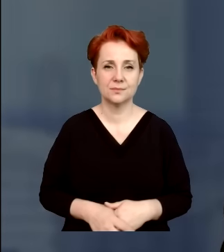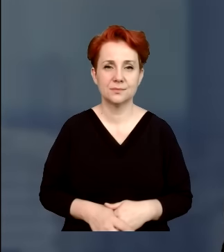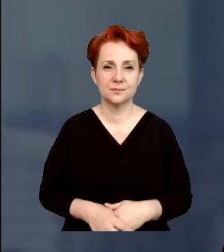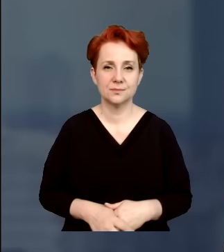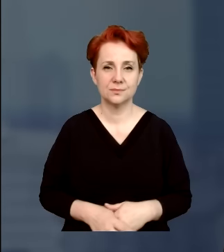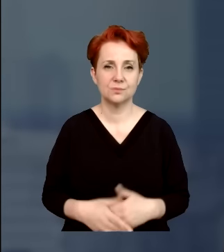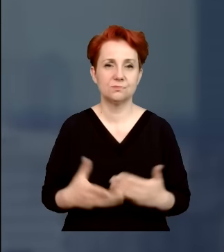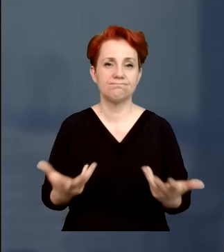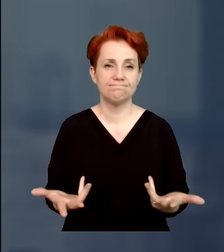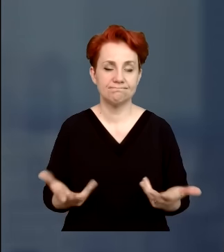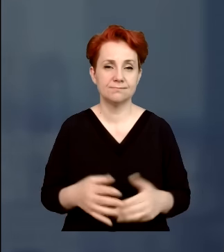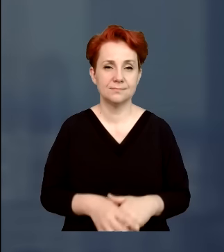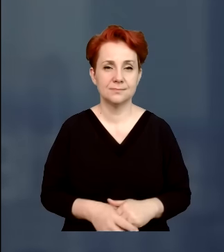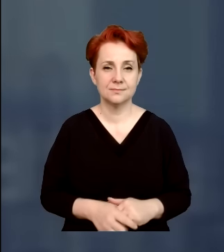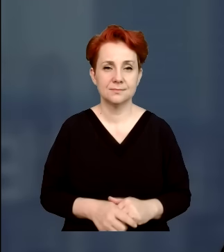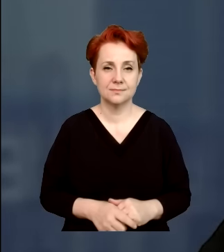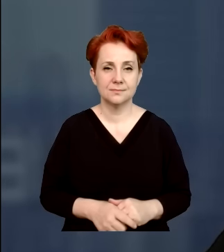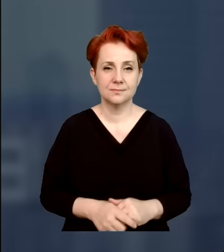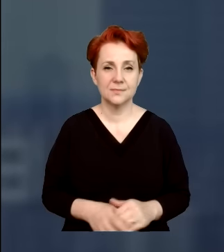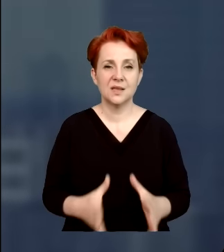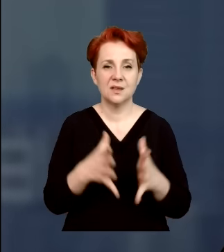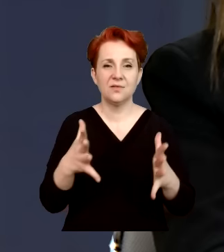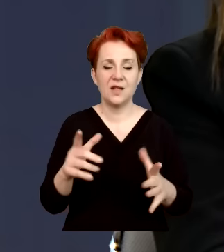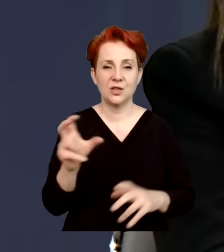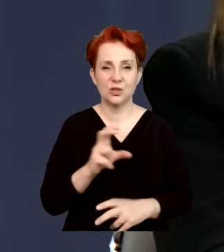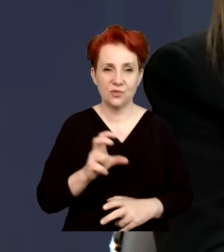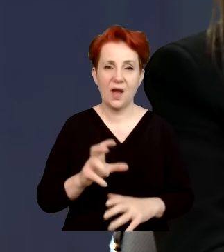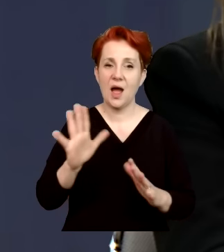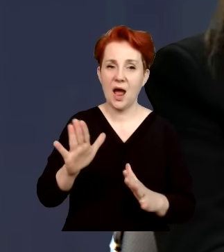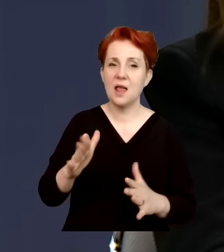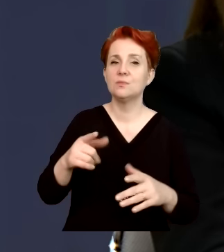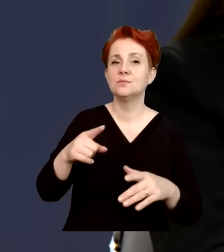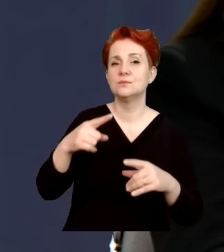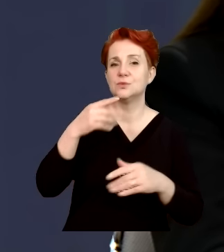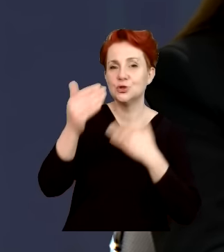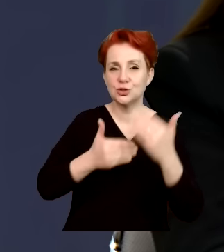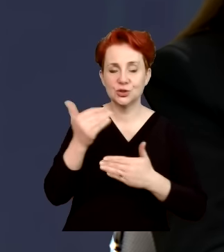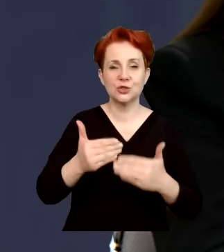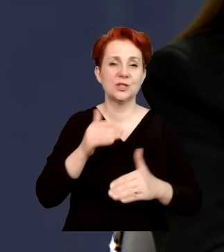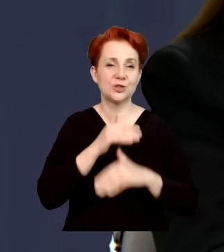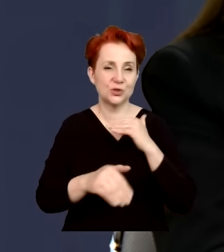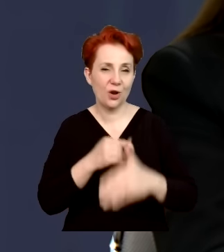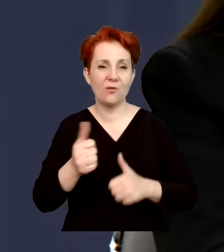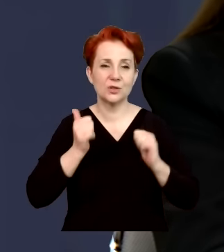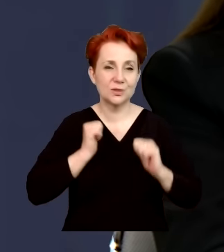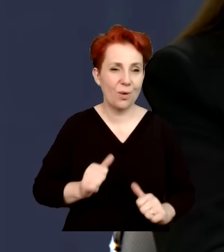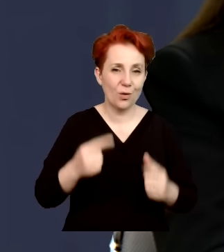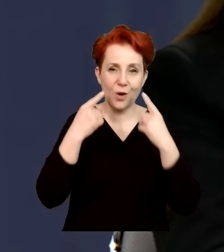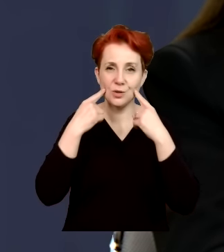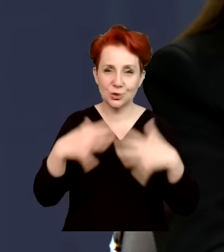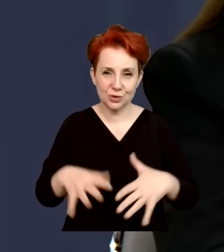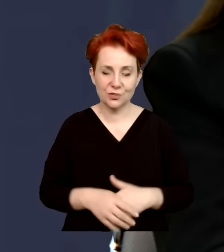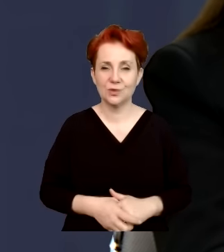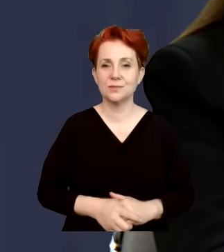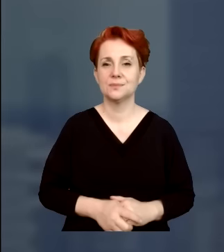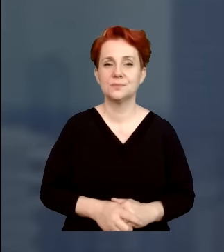Cóż. Wielki czwartek. Mimo wszystko zdrowych i spokojnych świąt wszystkim państwu. Przyłączam się do zdrowych i spokojnych